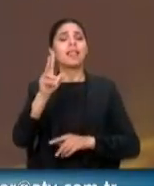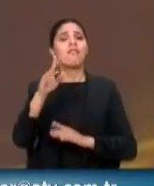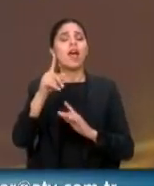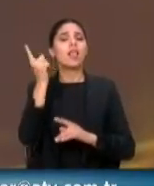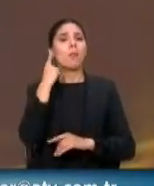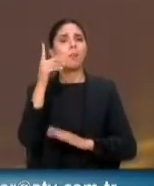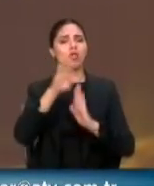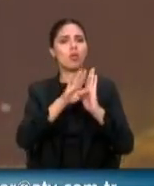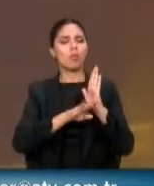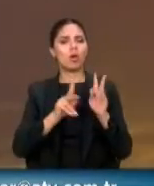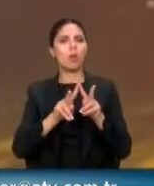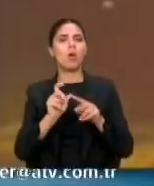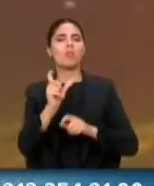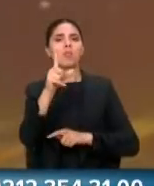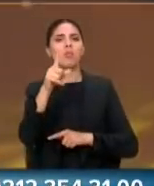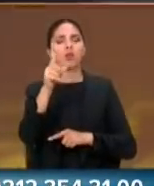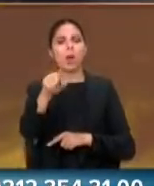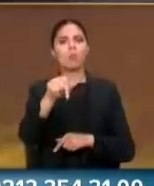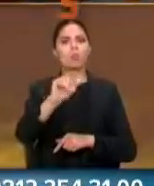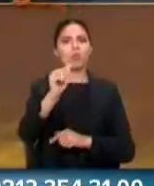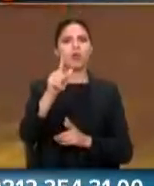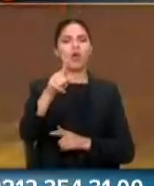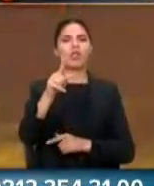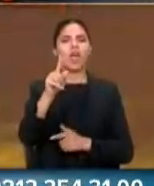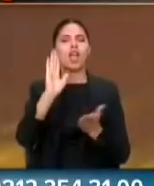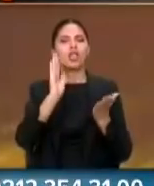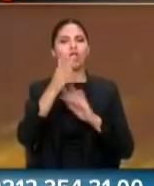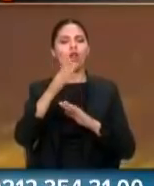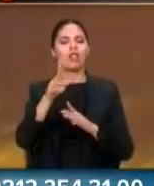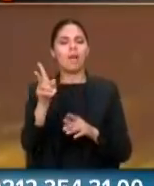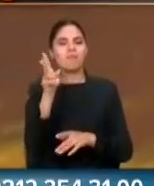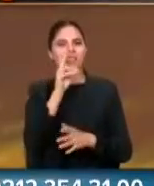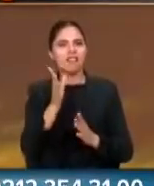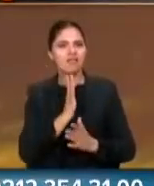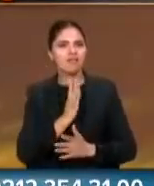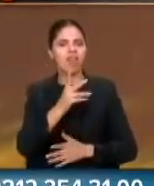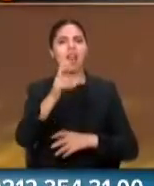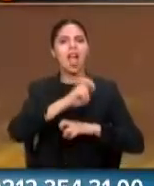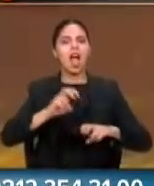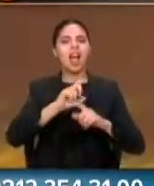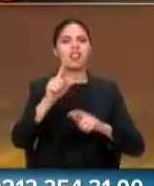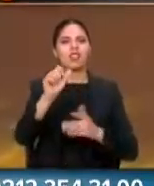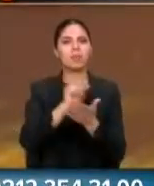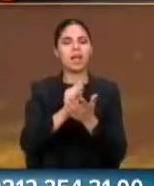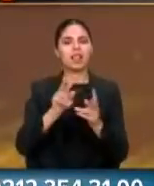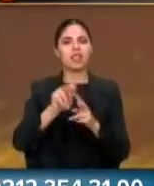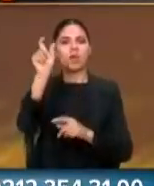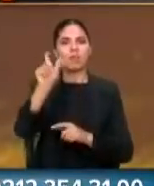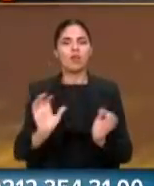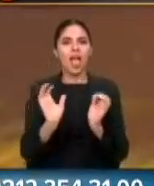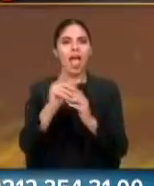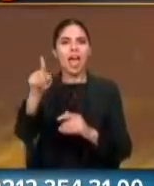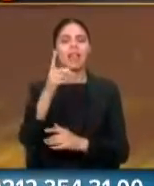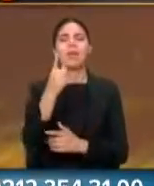ATV'nin fenomen programı Müge Anlı ile Tatlı Sert'te bugün sezon finali heyecanı vardı. Araştırmacı gazeteci Müge Anlı ve ekibi